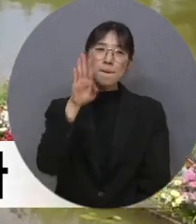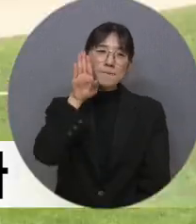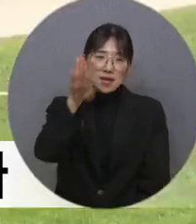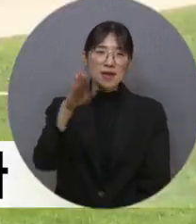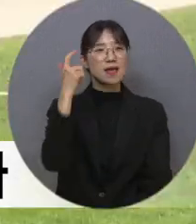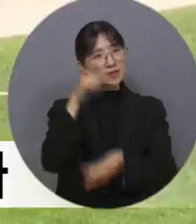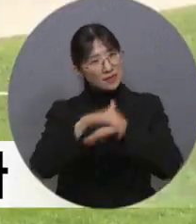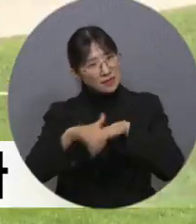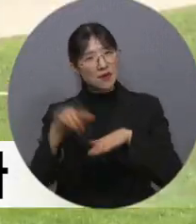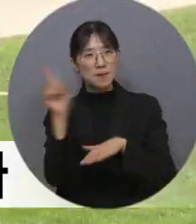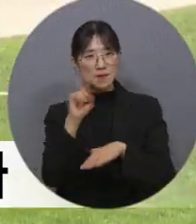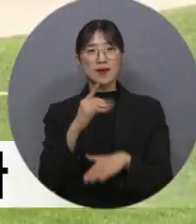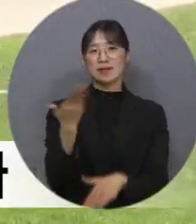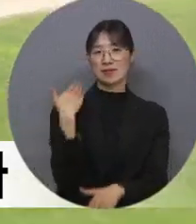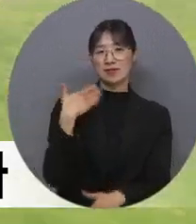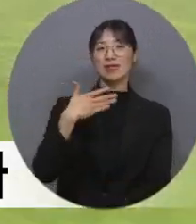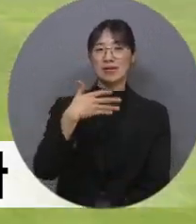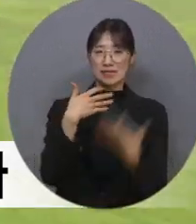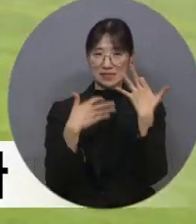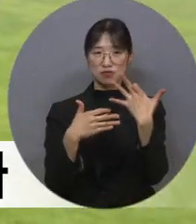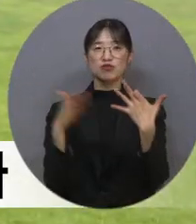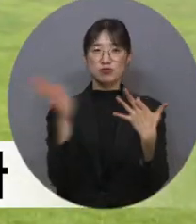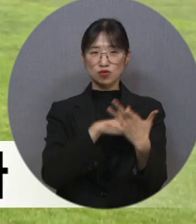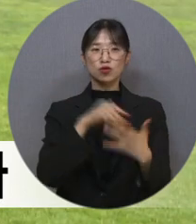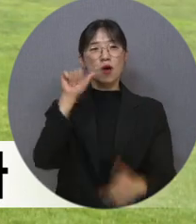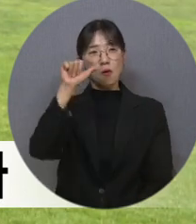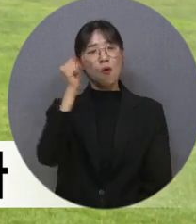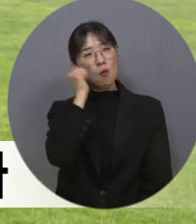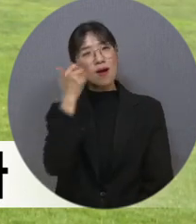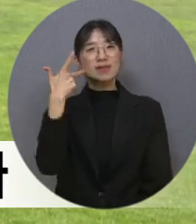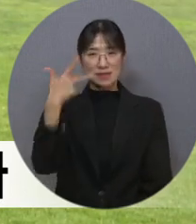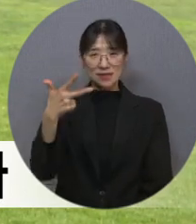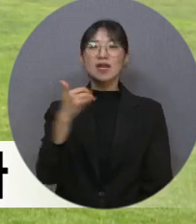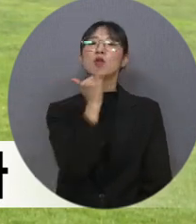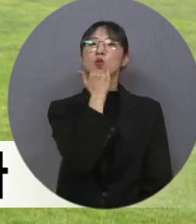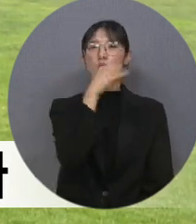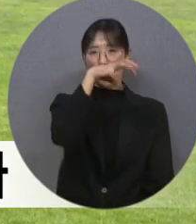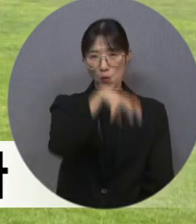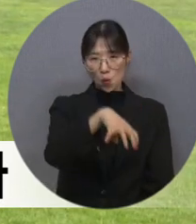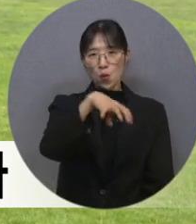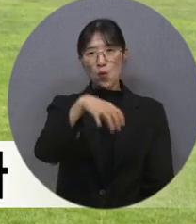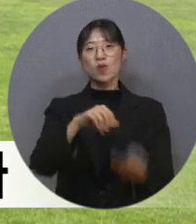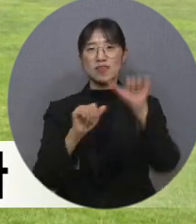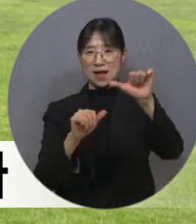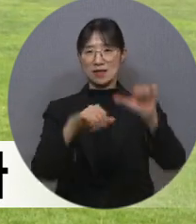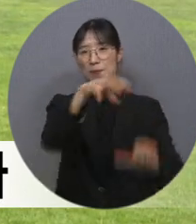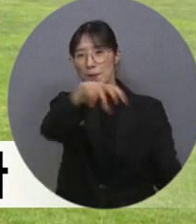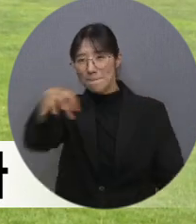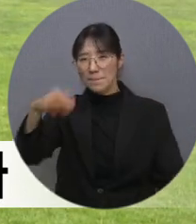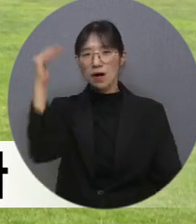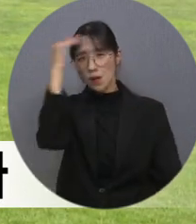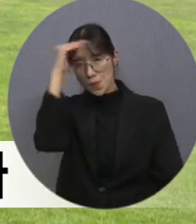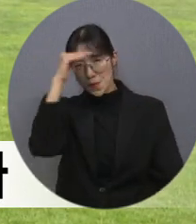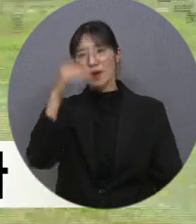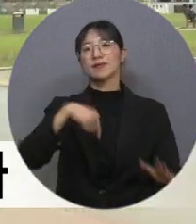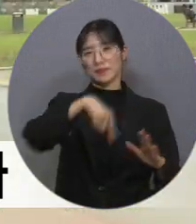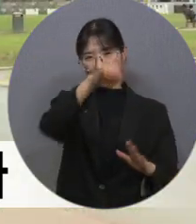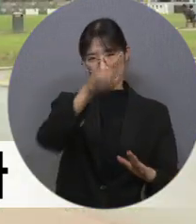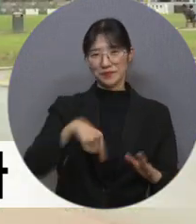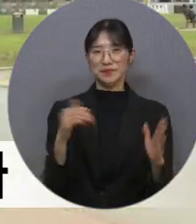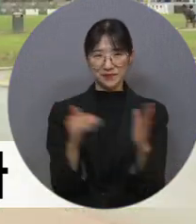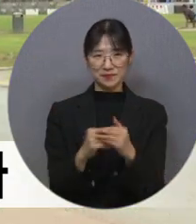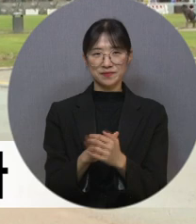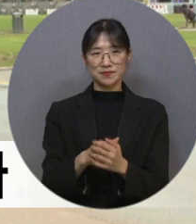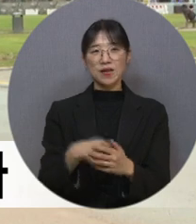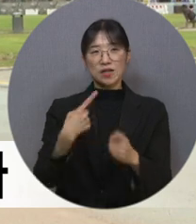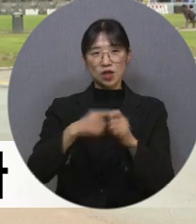위해 지난 19일부터 5박 7일간 독일의 선진도시 5곳을 돌아보는 견학을 다녀왔습니다.